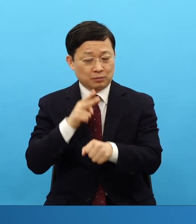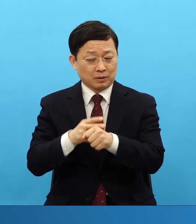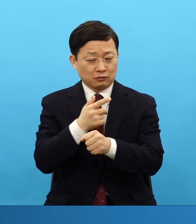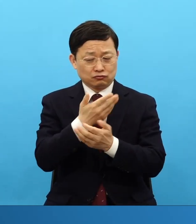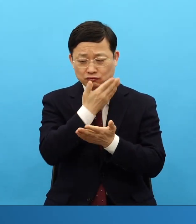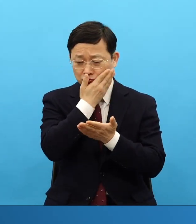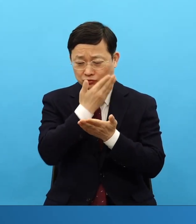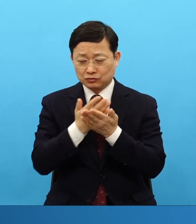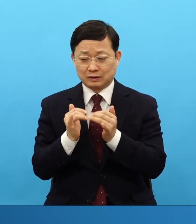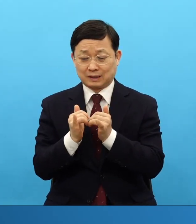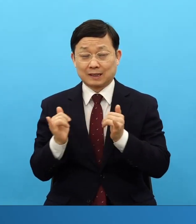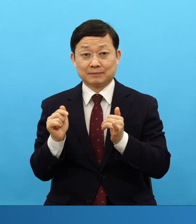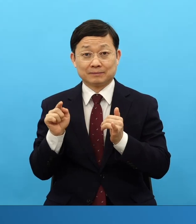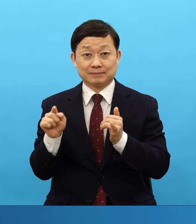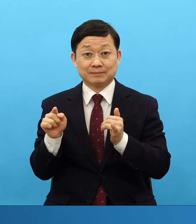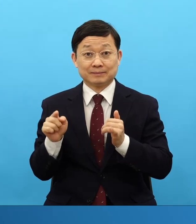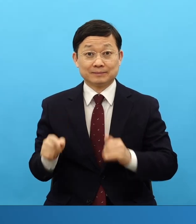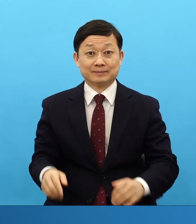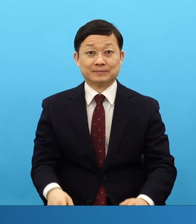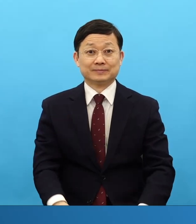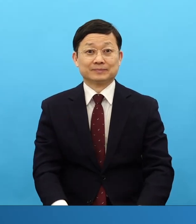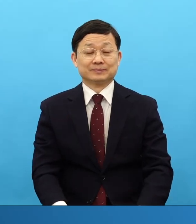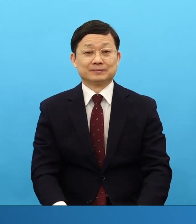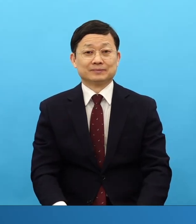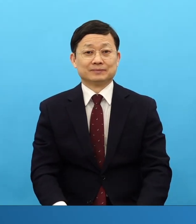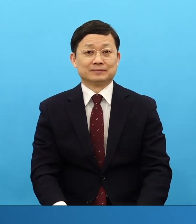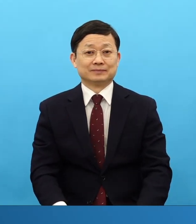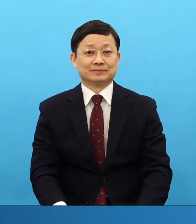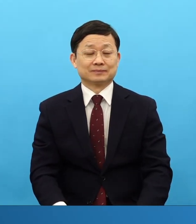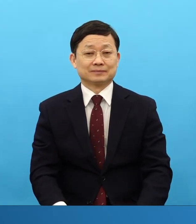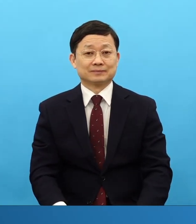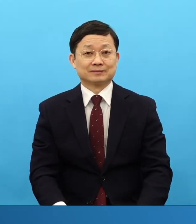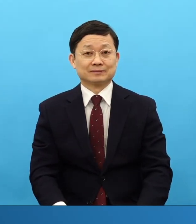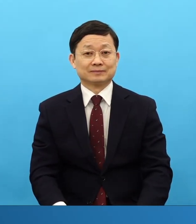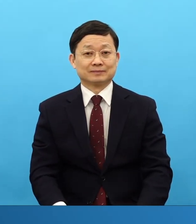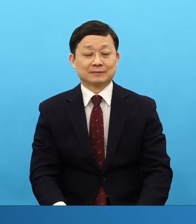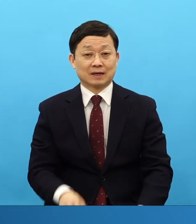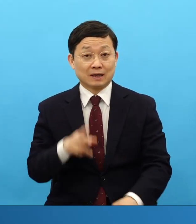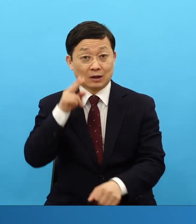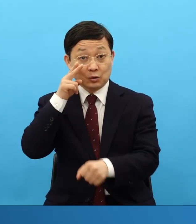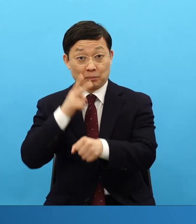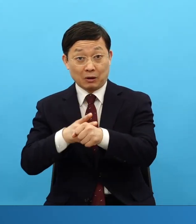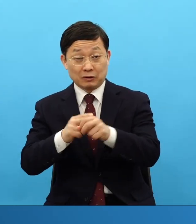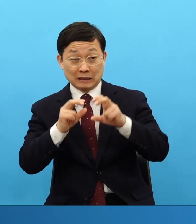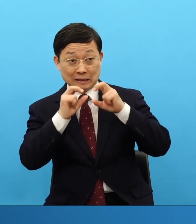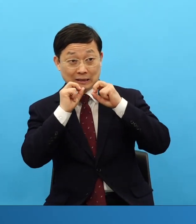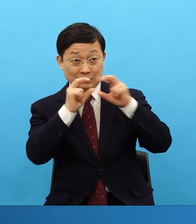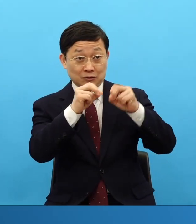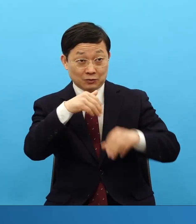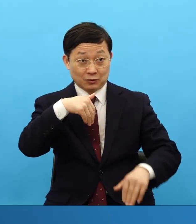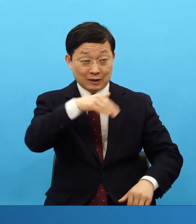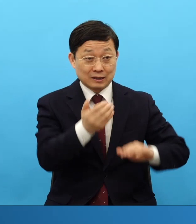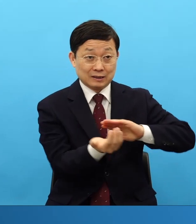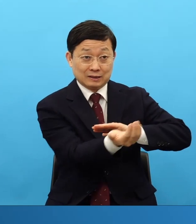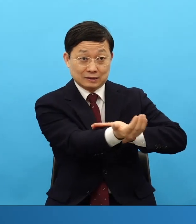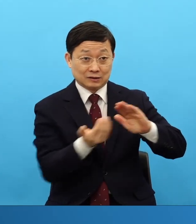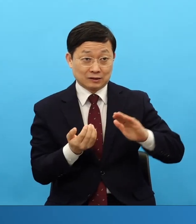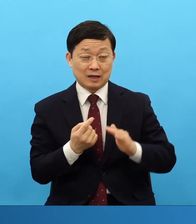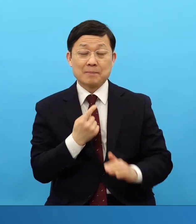like chapter 13, is that amazing things are taking 그 place. 전도하기 전에 일어난 거예요. This is what took place before evangelism.